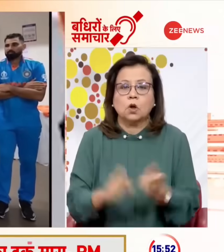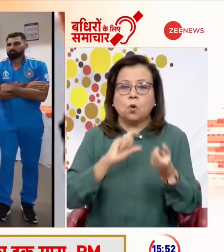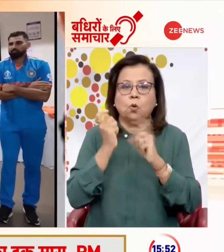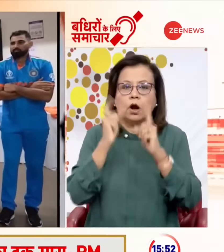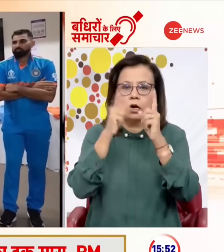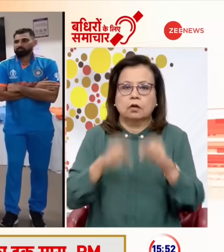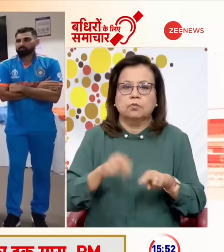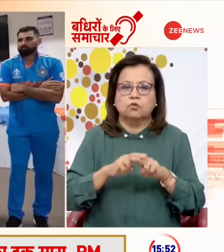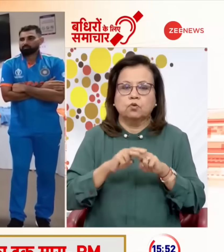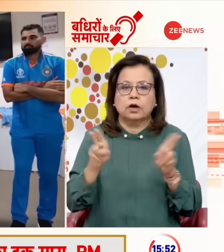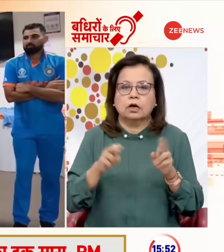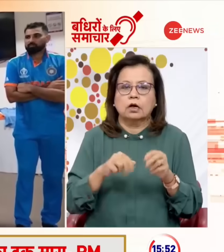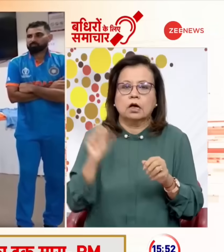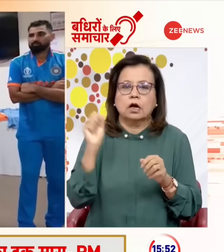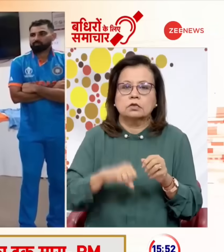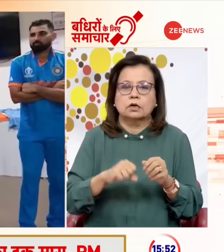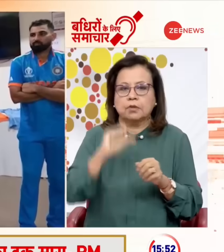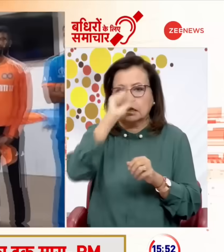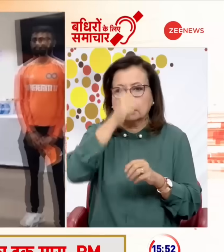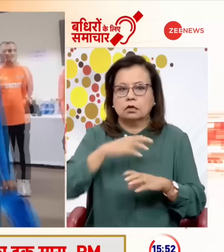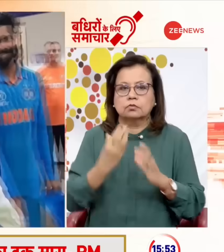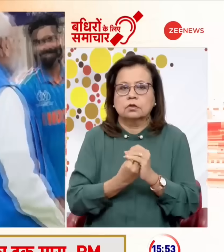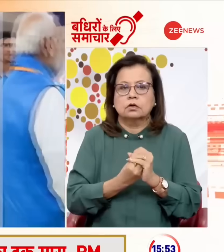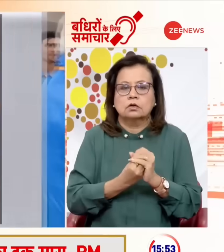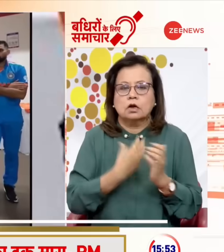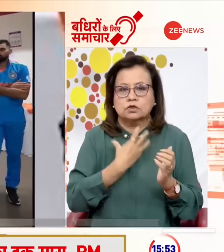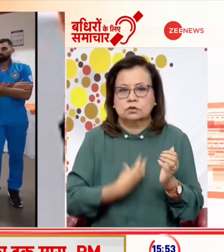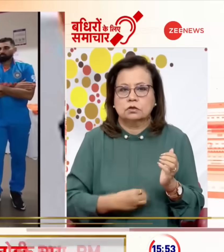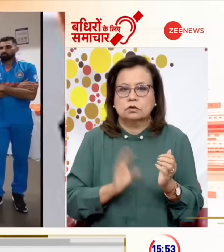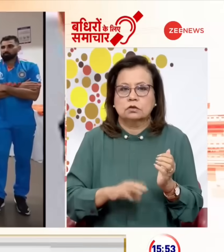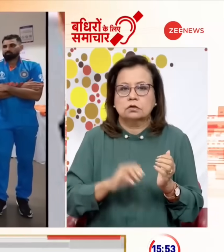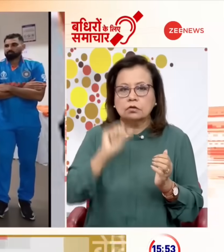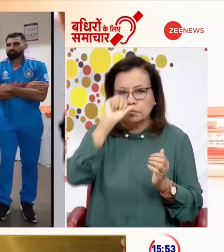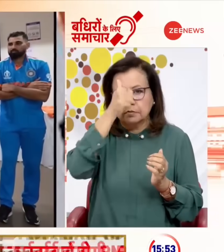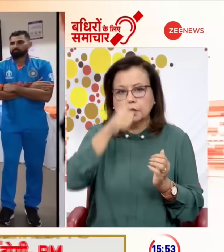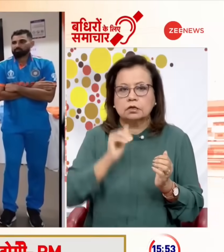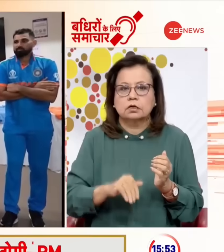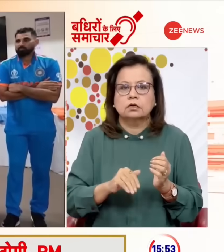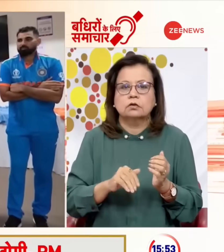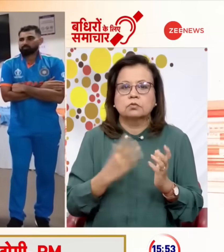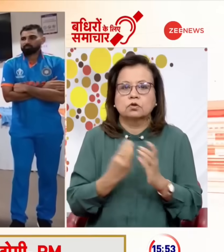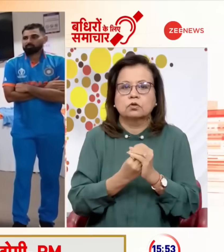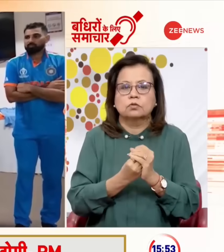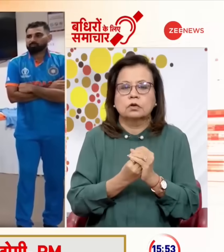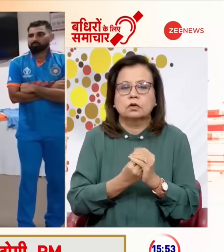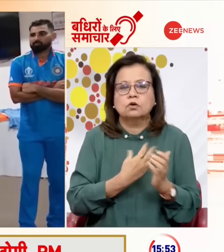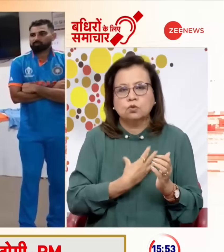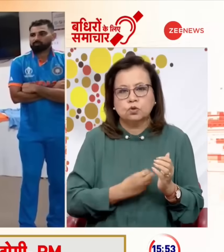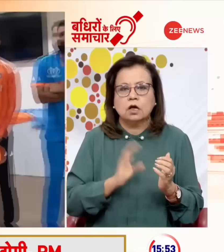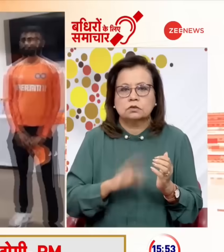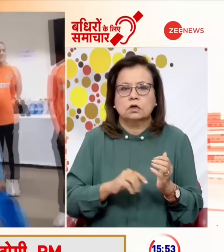वर्ल्ड कप फाइनल में मिली हार से भारतीय टीम निराशा में है। भारतीय टीम गमगीन